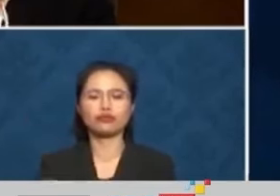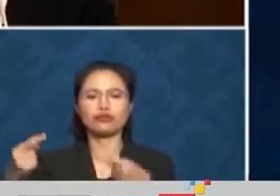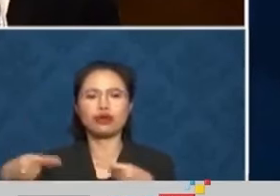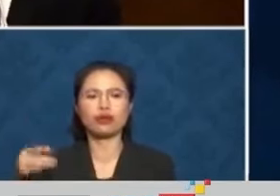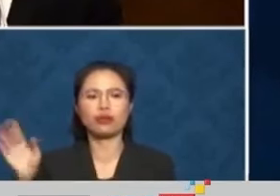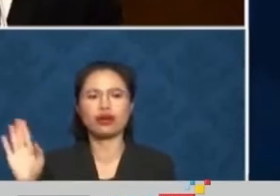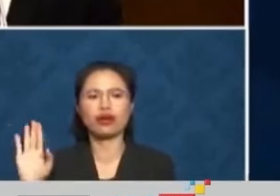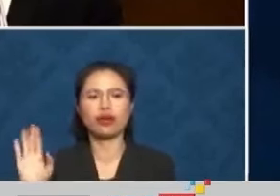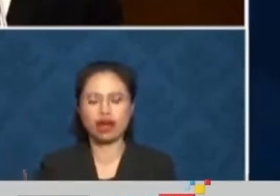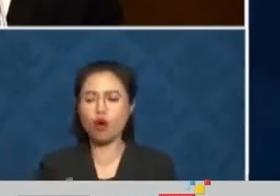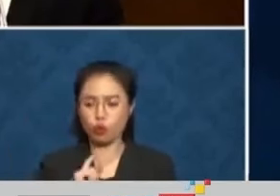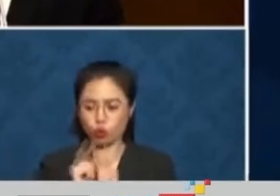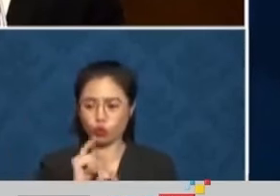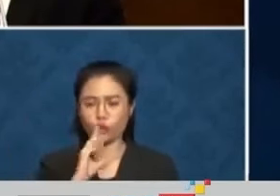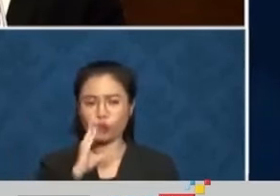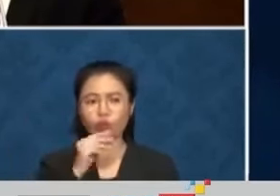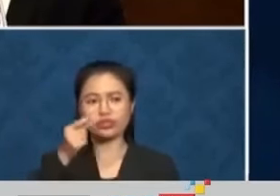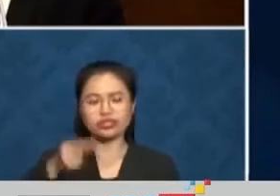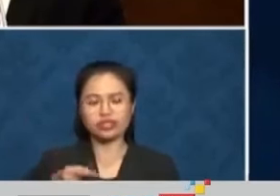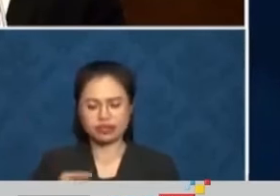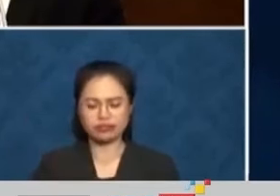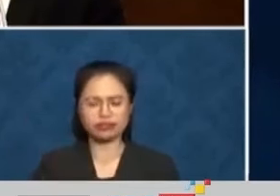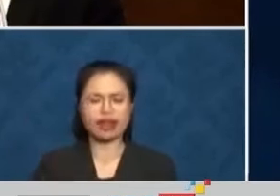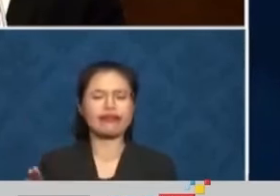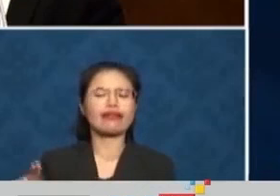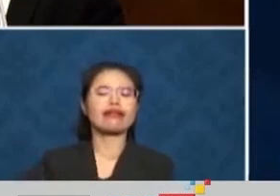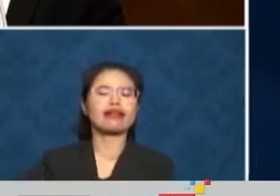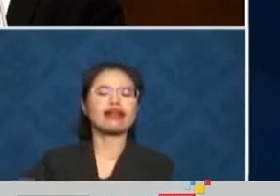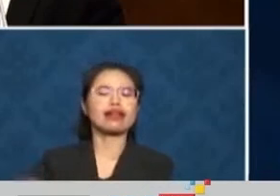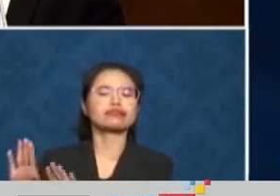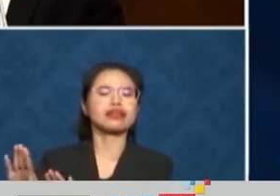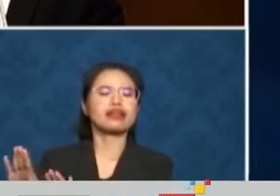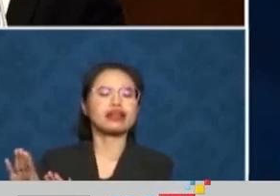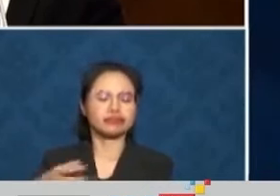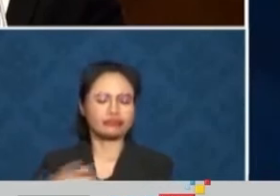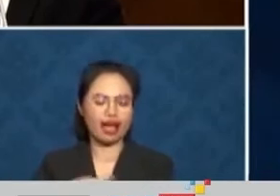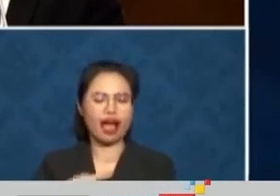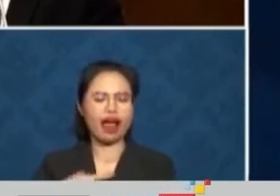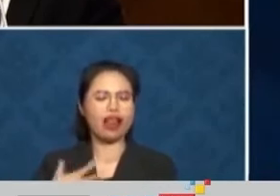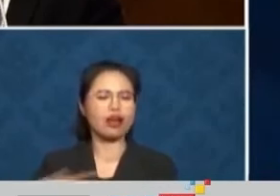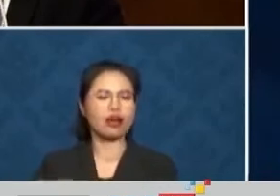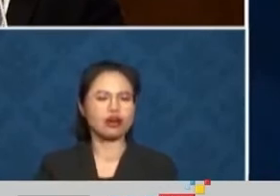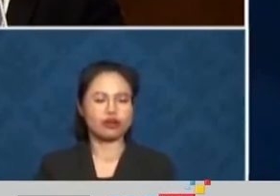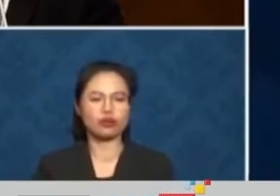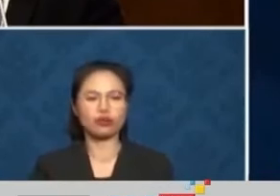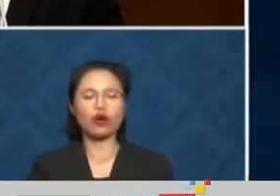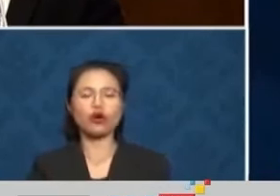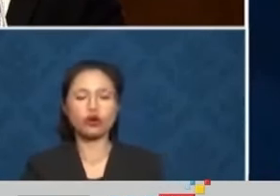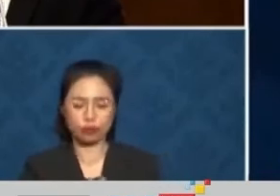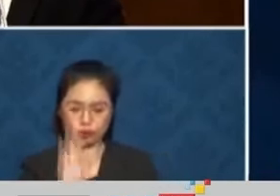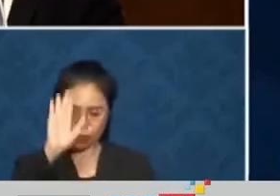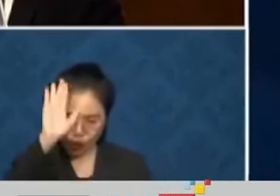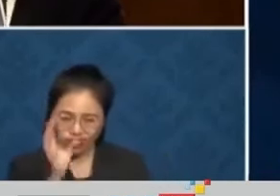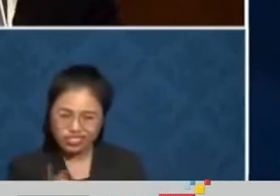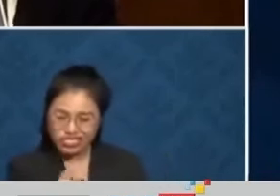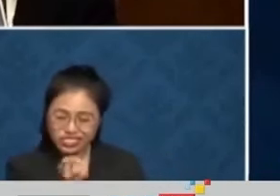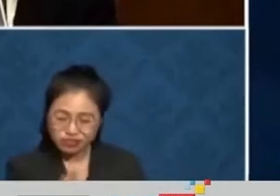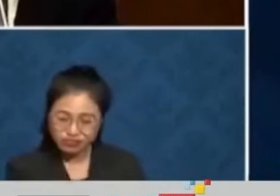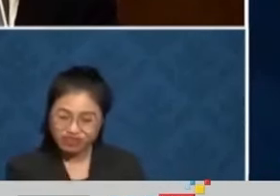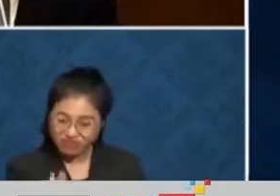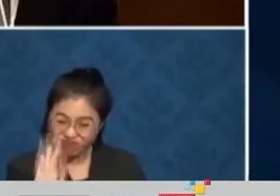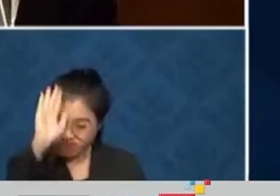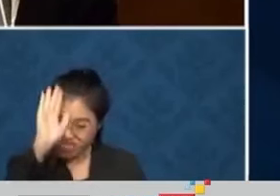อกน้องเอาความจริงมาพูดนั่งเถอะไอ้หนูนั่งเถอะนั่งเถอะ ขออนุญาตท่านครูมานิตครับผมขอประท้วงท่านประธานขอให้